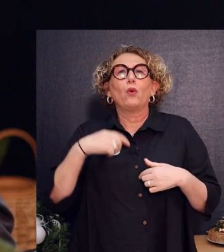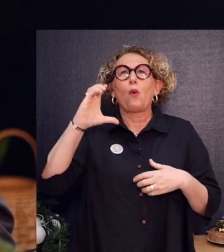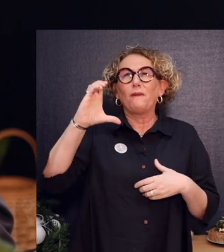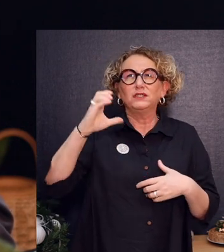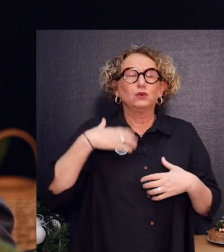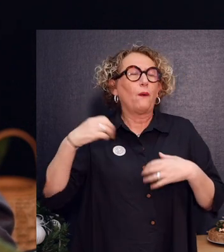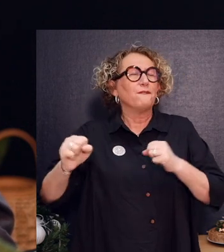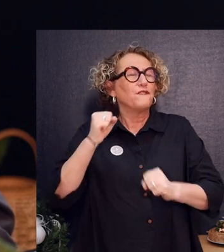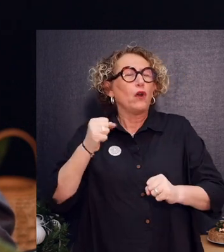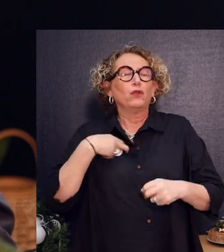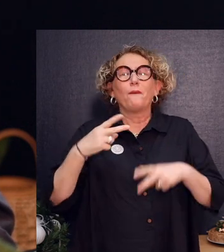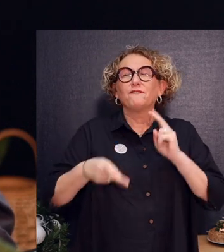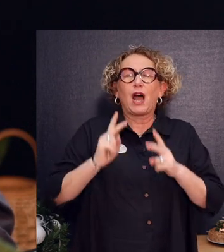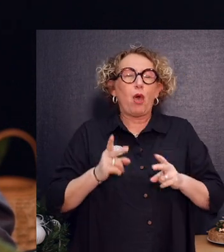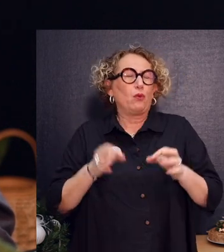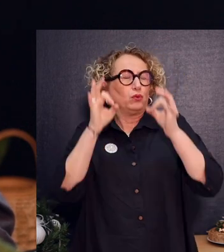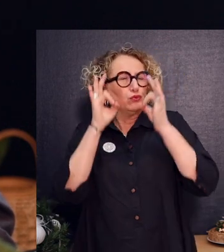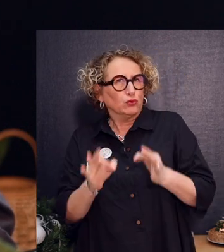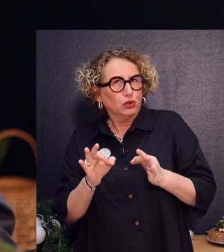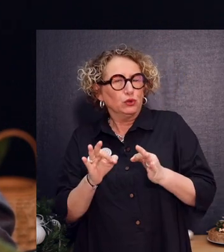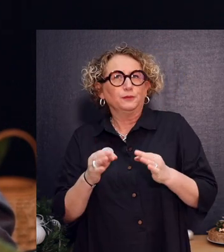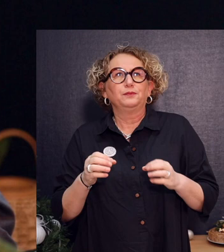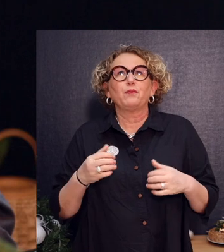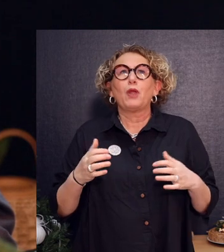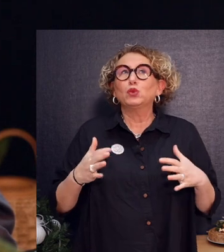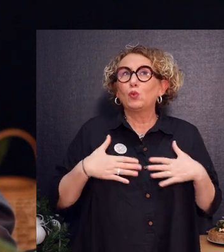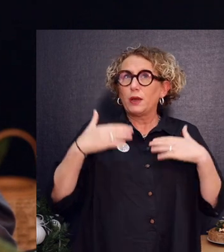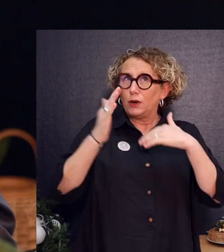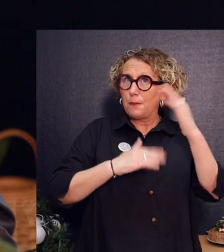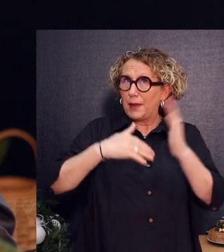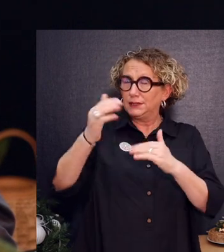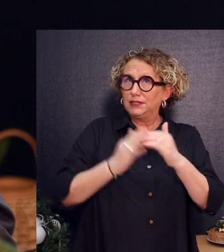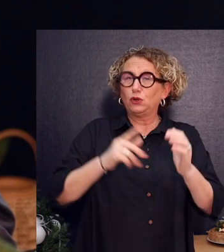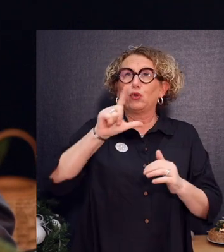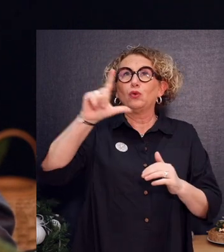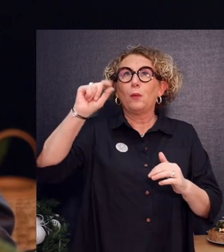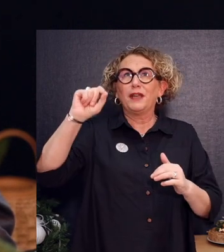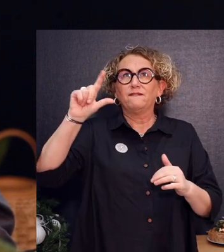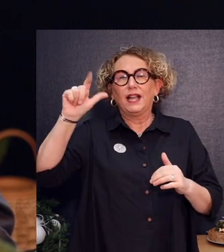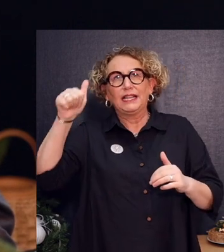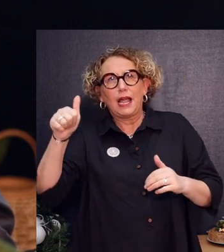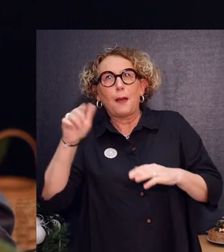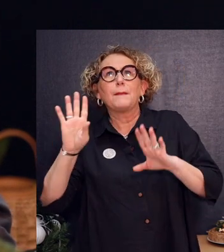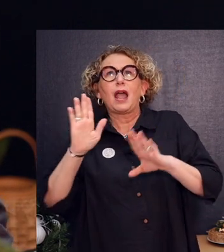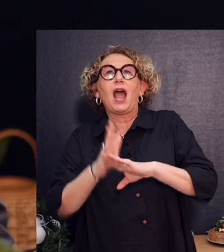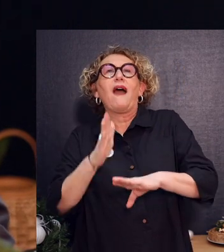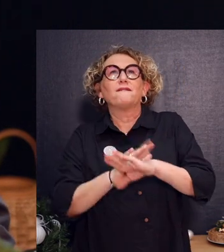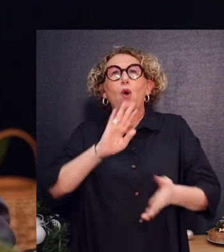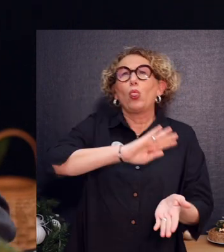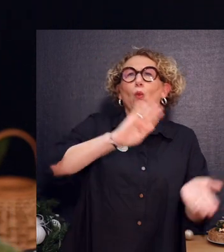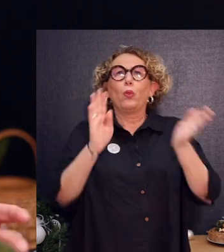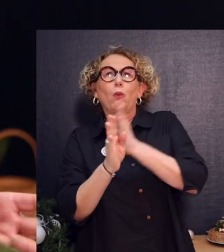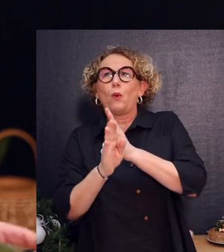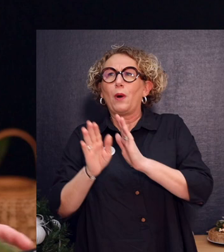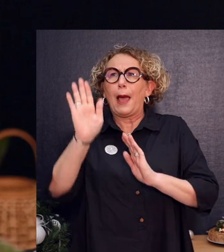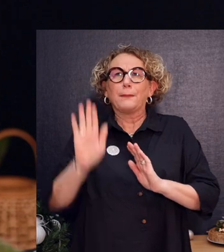convictions sont fortes et nos valeurs sont justes. Soyons les bâtisseurs de 2021. Mais avant,